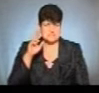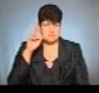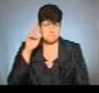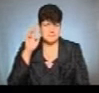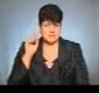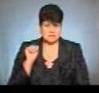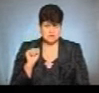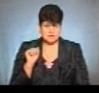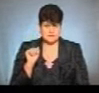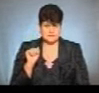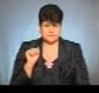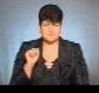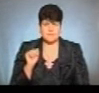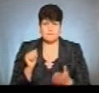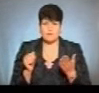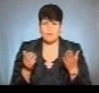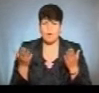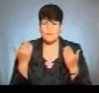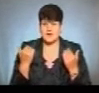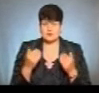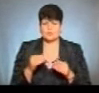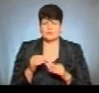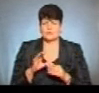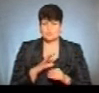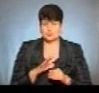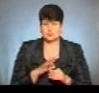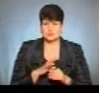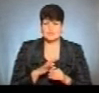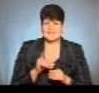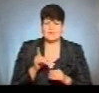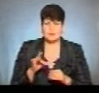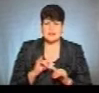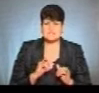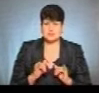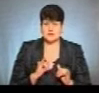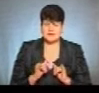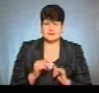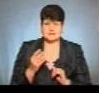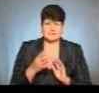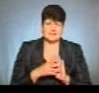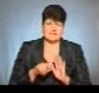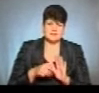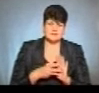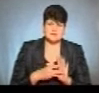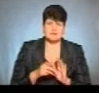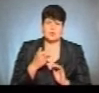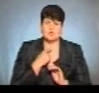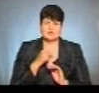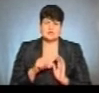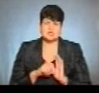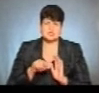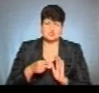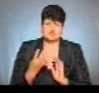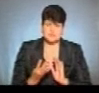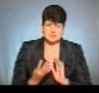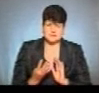попередньому рейтингу і слайді вона була останньою. «Європейська солідарність» 9,8% та «Голос» 6,4%. Натомість